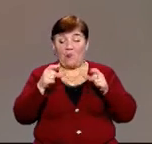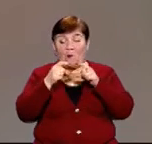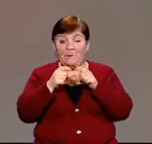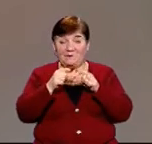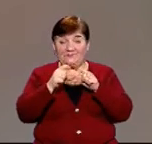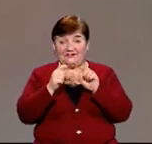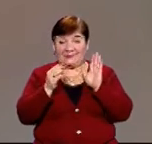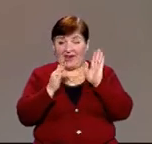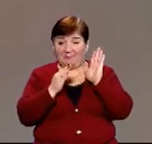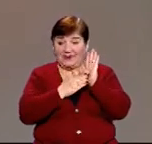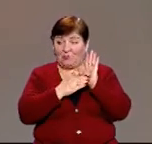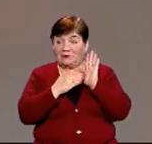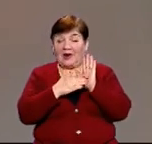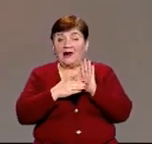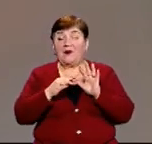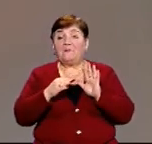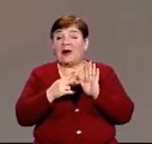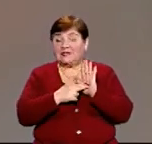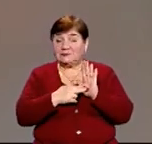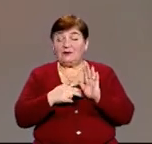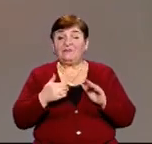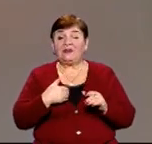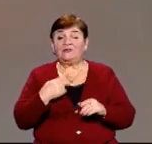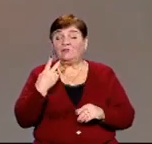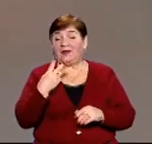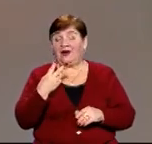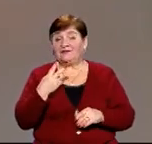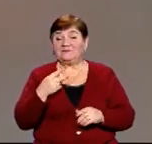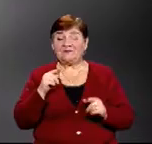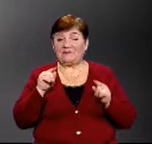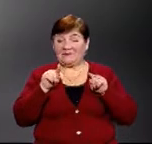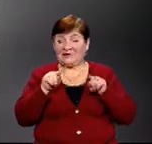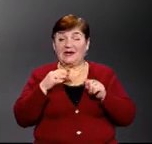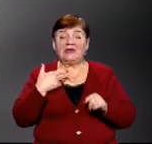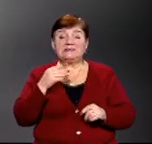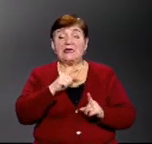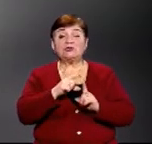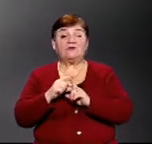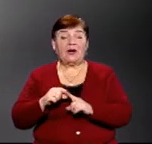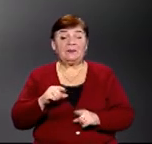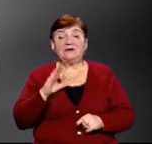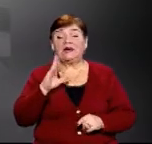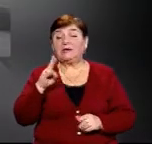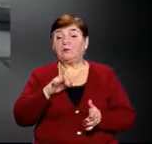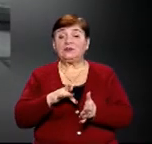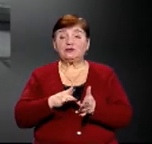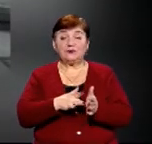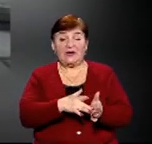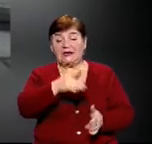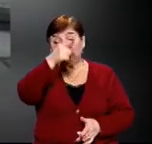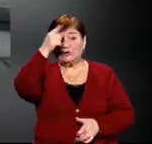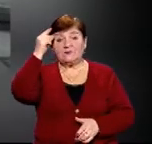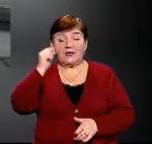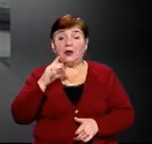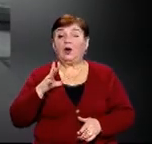Вона прибивалася до туристичної палиці двома цвяхами. За словами Володимира Бобкова, в туристів, які подорожували Чехословаччиною,